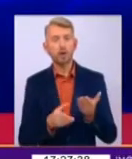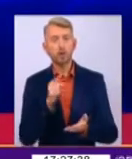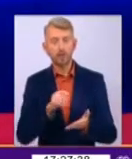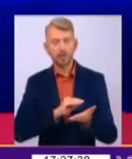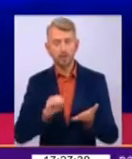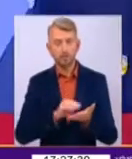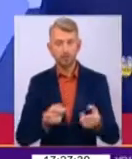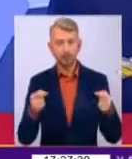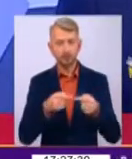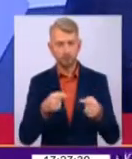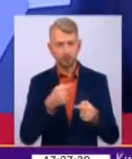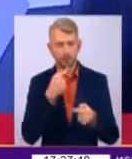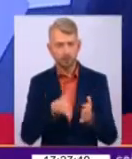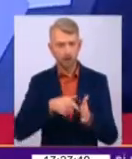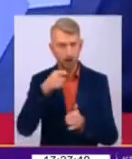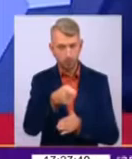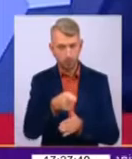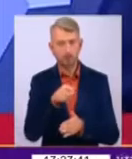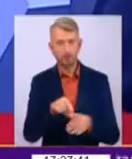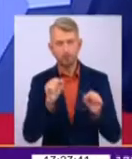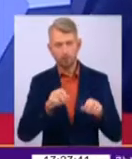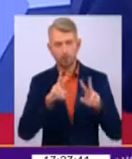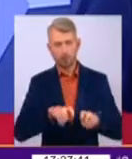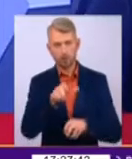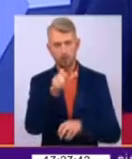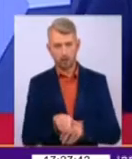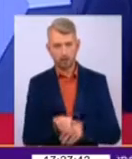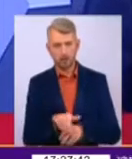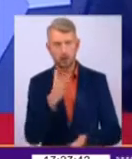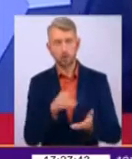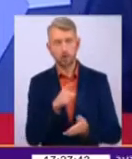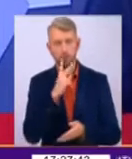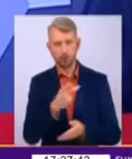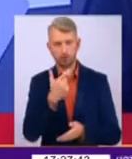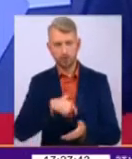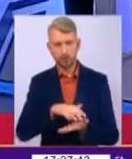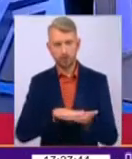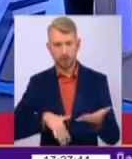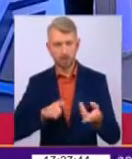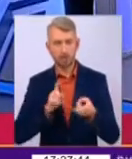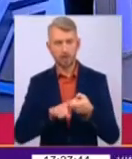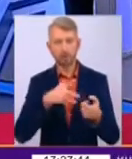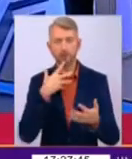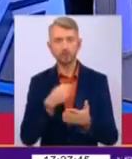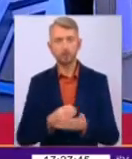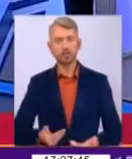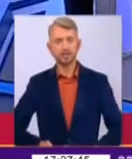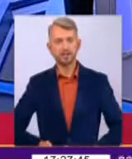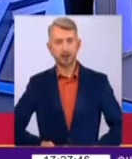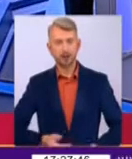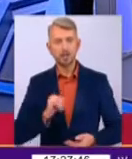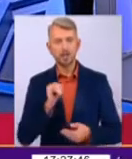напише відповідний рапорт, то він може розглядатися. Якщо він бачить себе, далі пов'язує своє життя